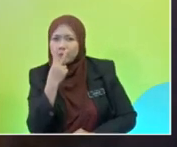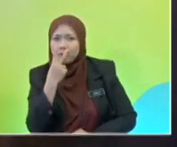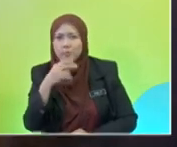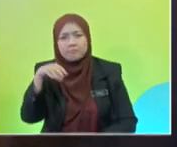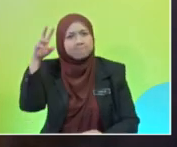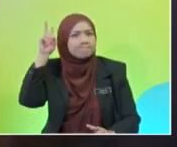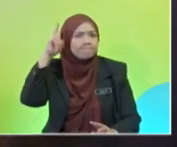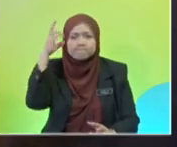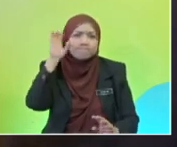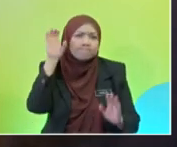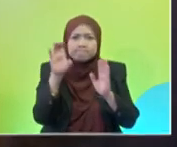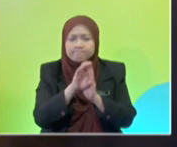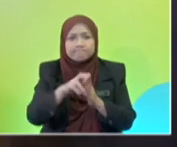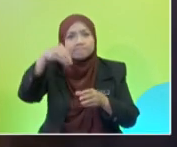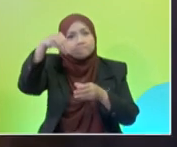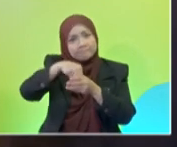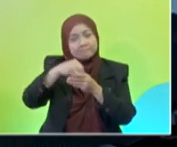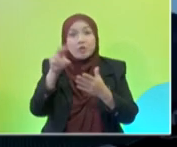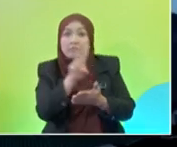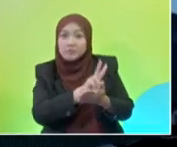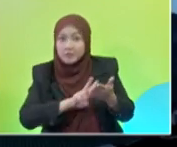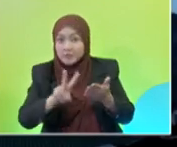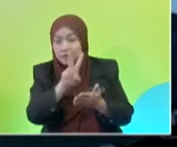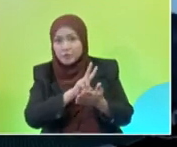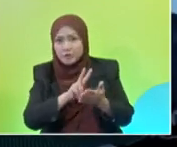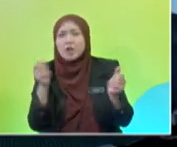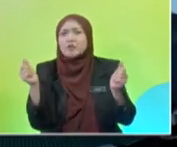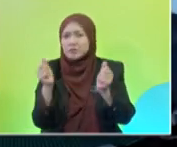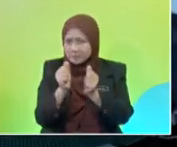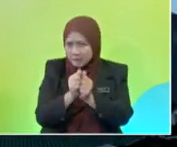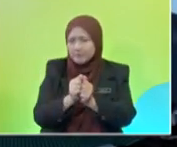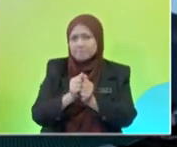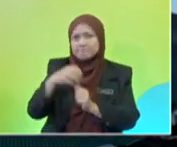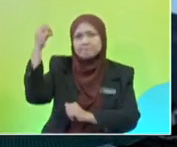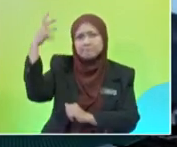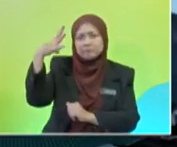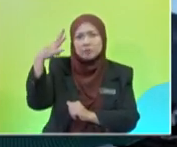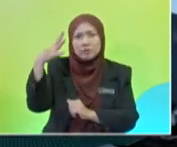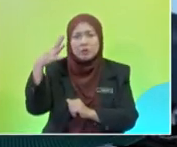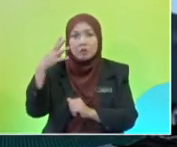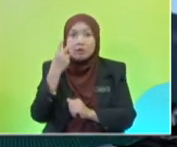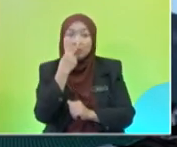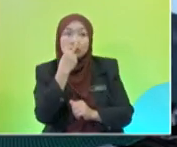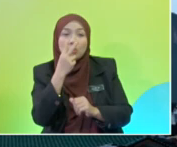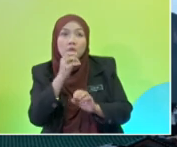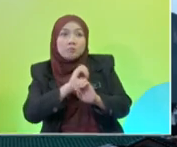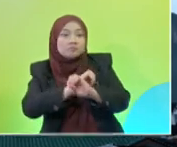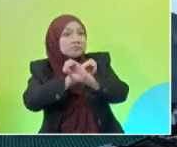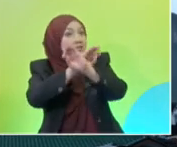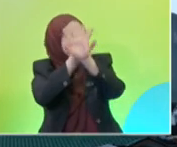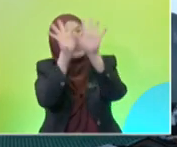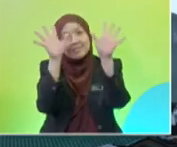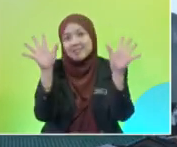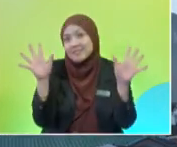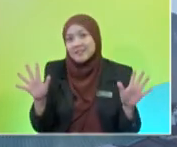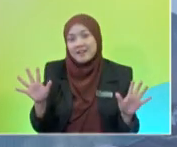berbagai contoh video yang ada dengan cahaya matahari ini kita lihat suasana akan jadi apa terang